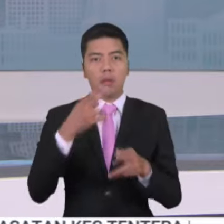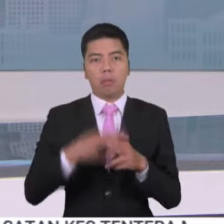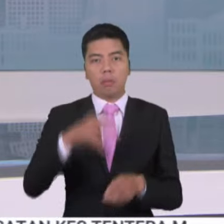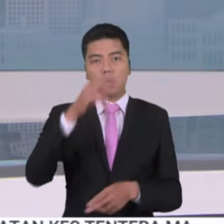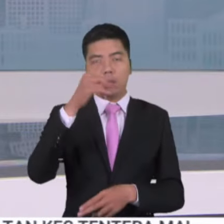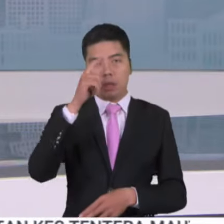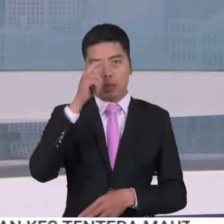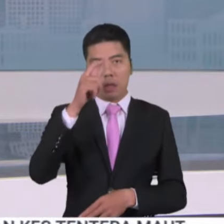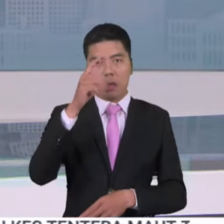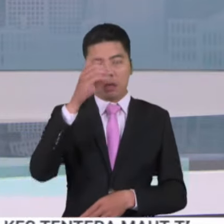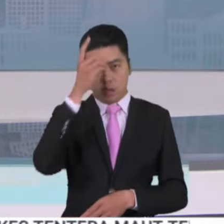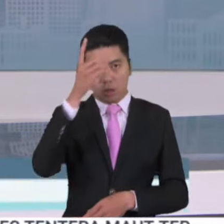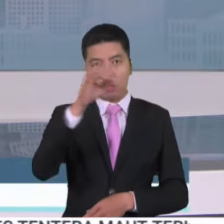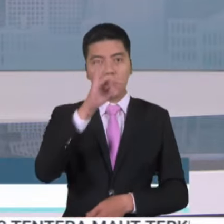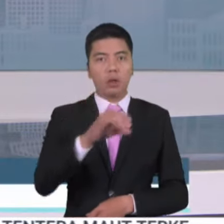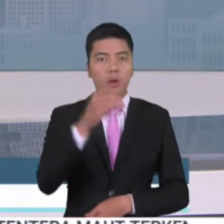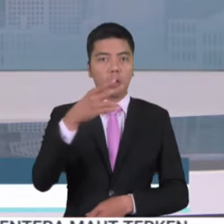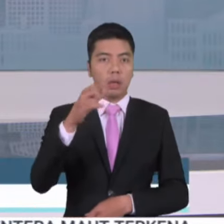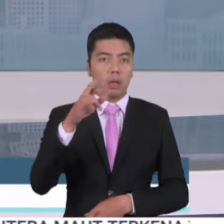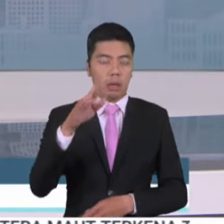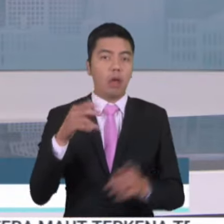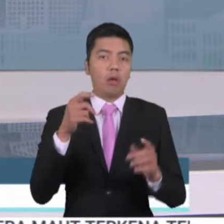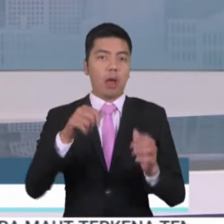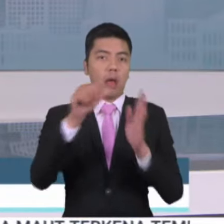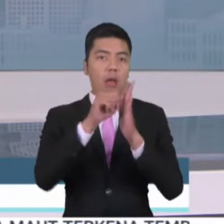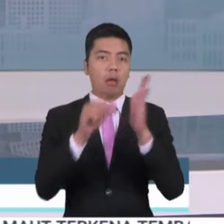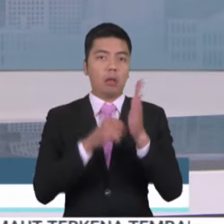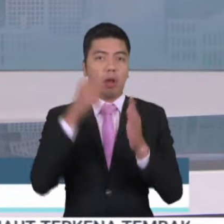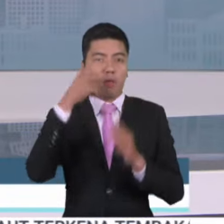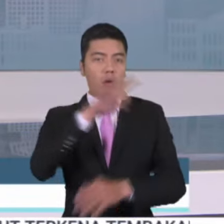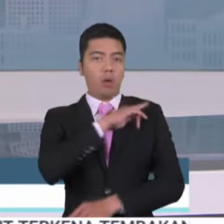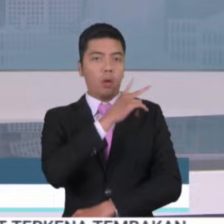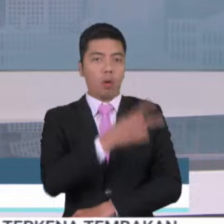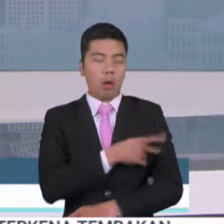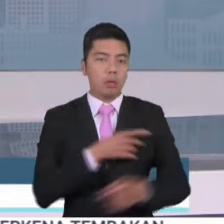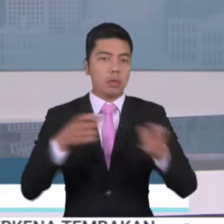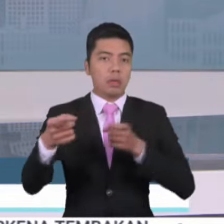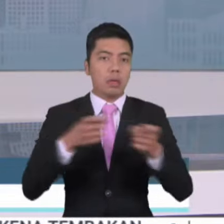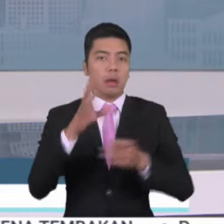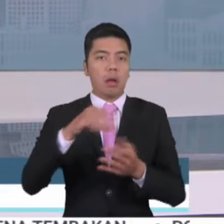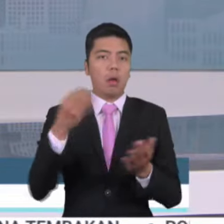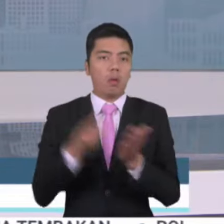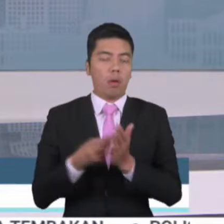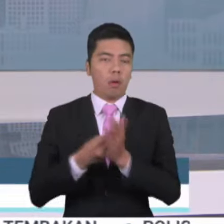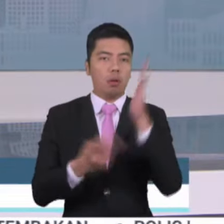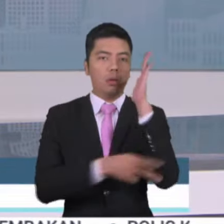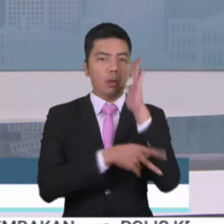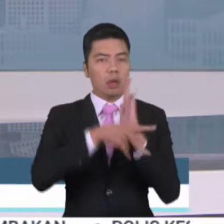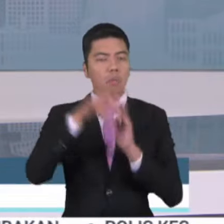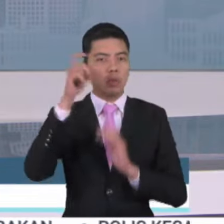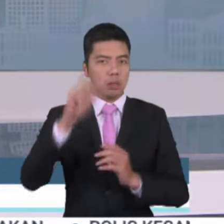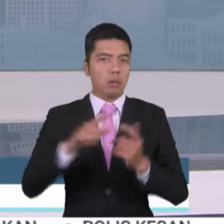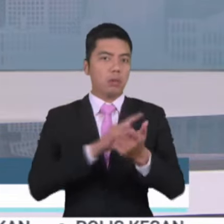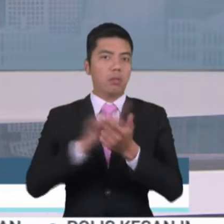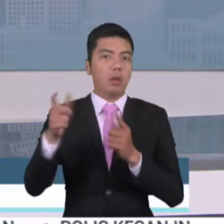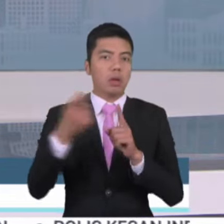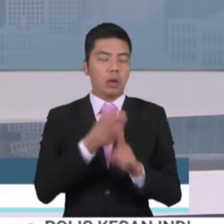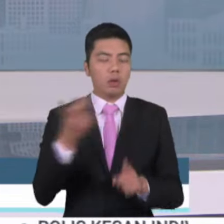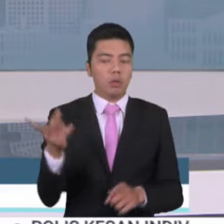Dr. Johari Abdul, akta bagi memberi kuasa otonomi kepada pentadbiran dan kewangan Parlimen perlu kelulusan